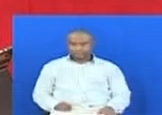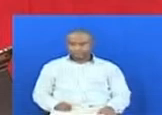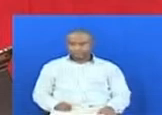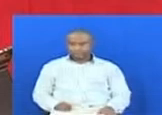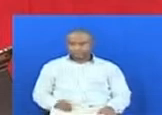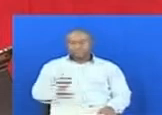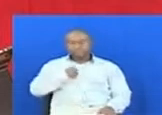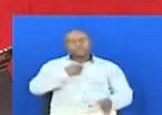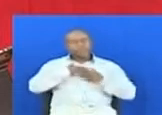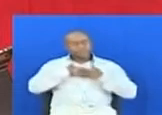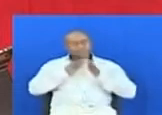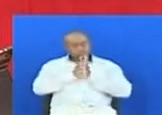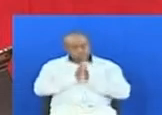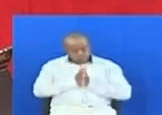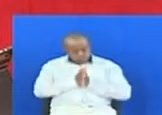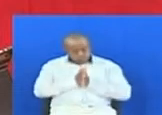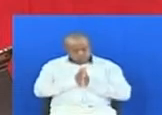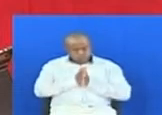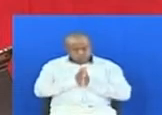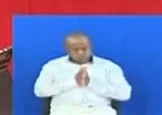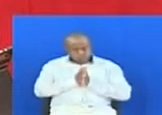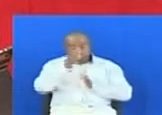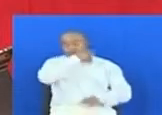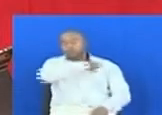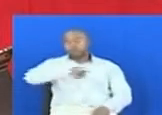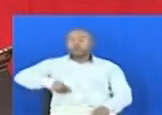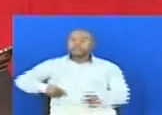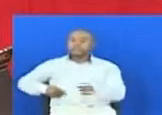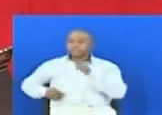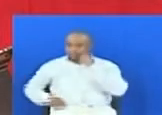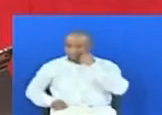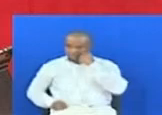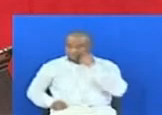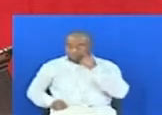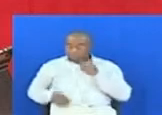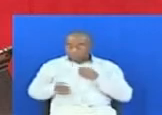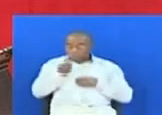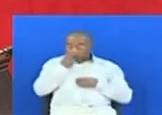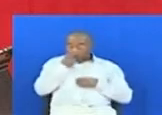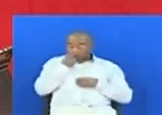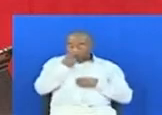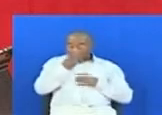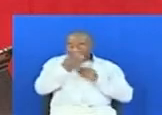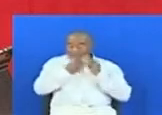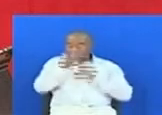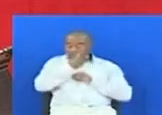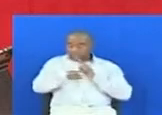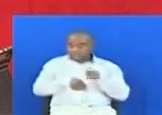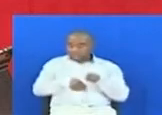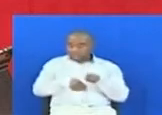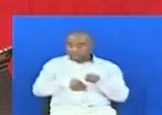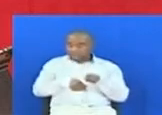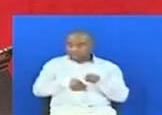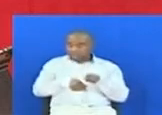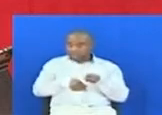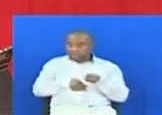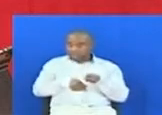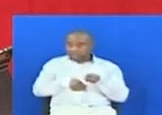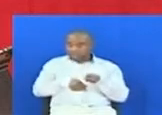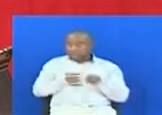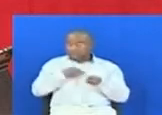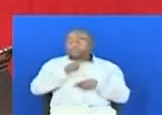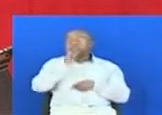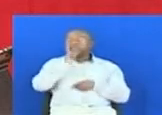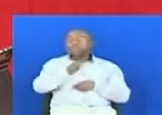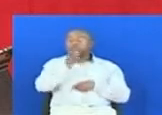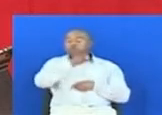napenda kumshukuru Rais. Tanzania ni nchi ambayo ukiangalia Tanzania yetu tangu iwepo na iwe na